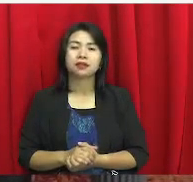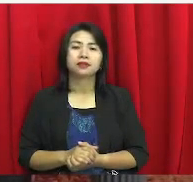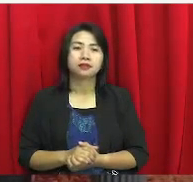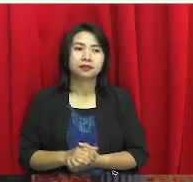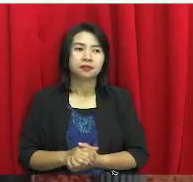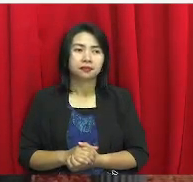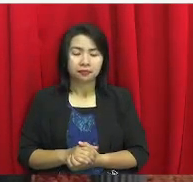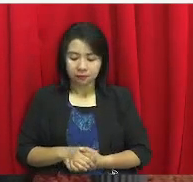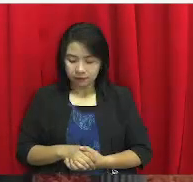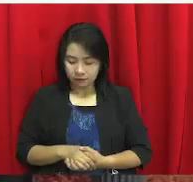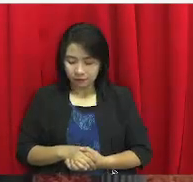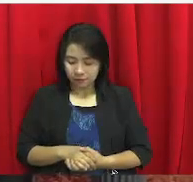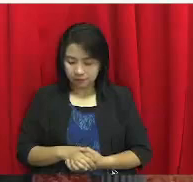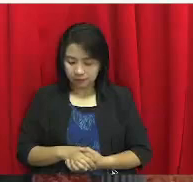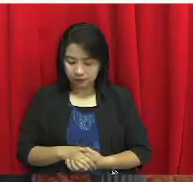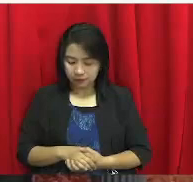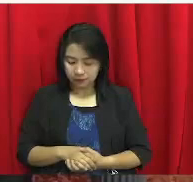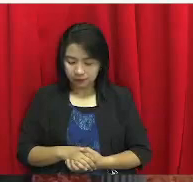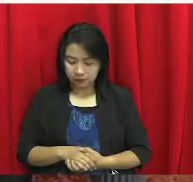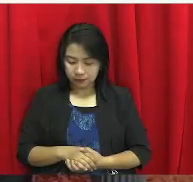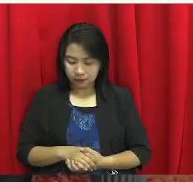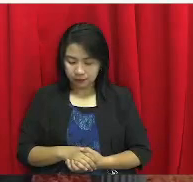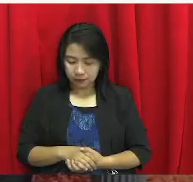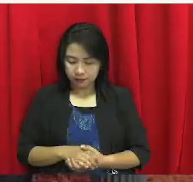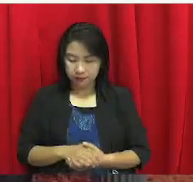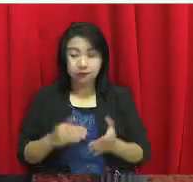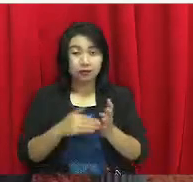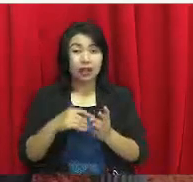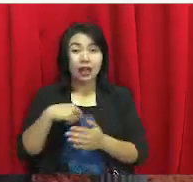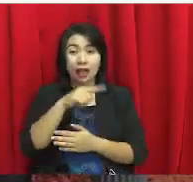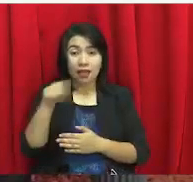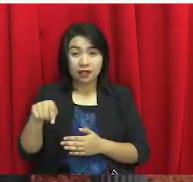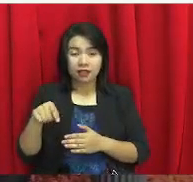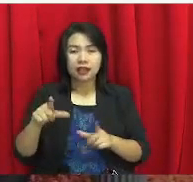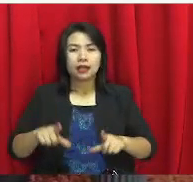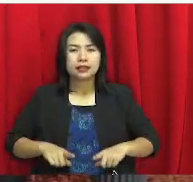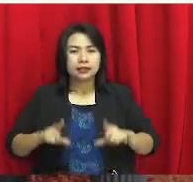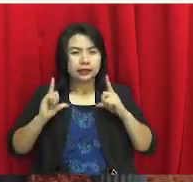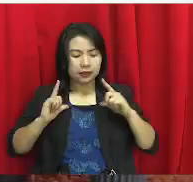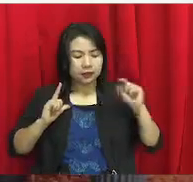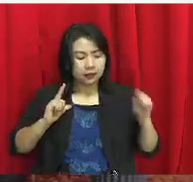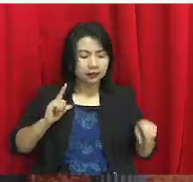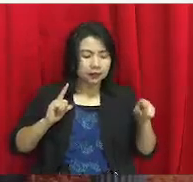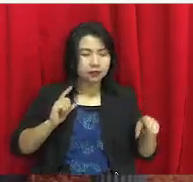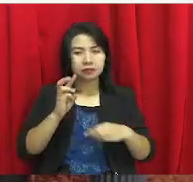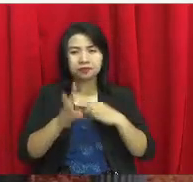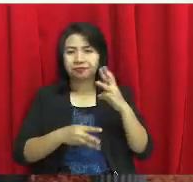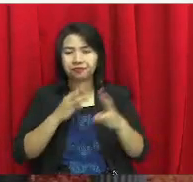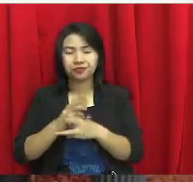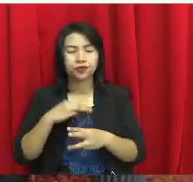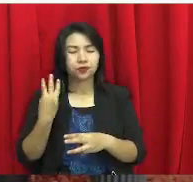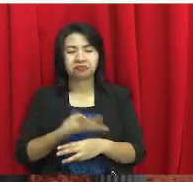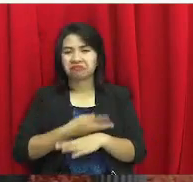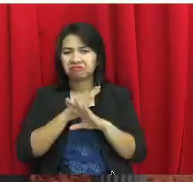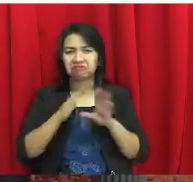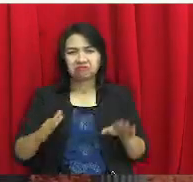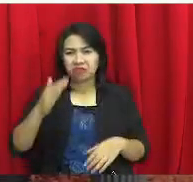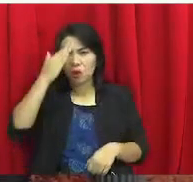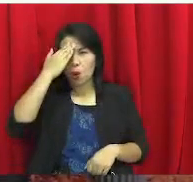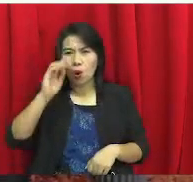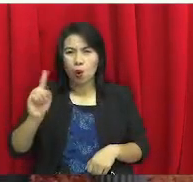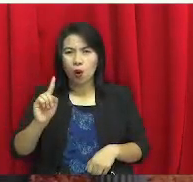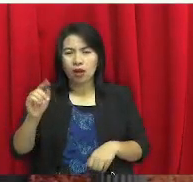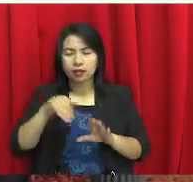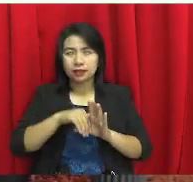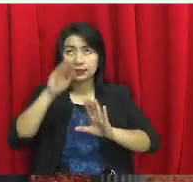impyerno, maliban doon, tayo po'y taga dito lang sa lupa. Hindi natin alam ang pamantayan sa langit. Hindi natin alam ano ang pamantayan